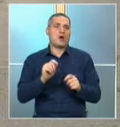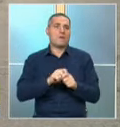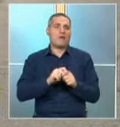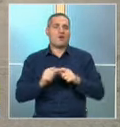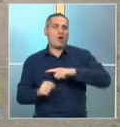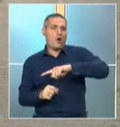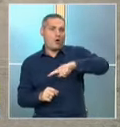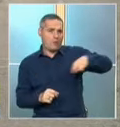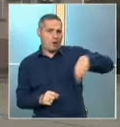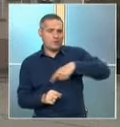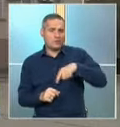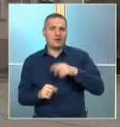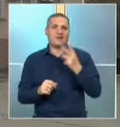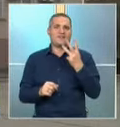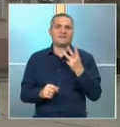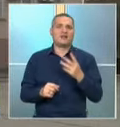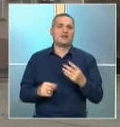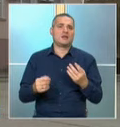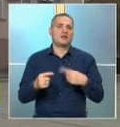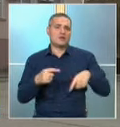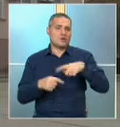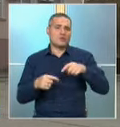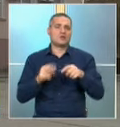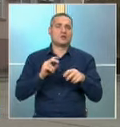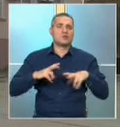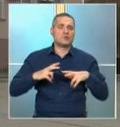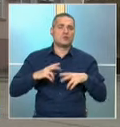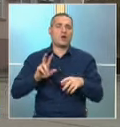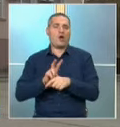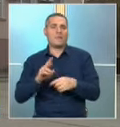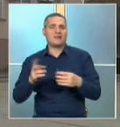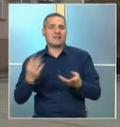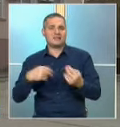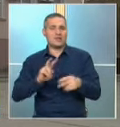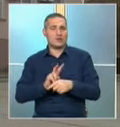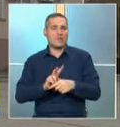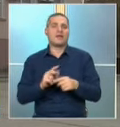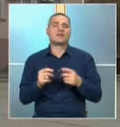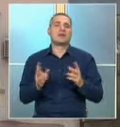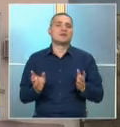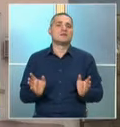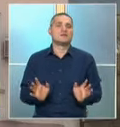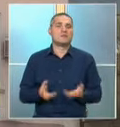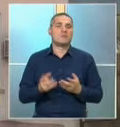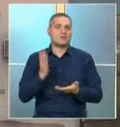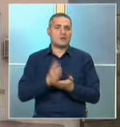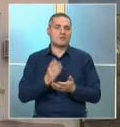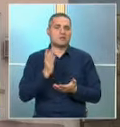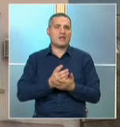обход в трите курса сутрин, на обяд и след обяд. И остава